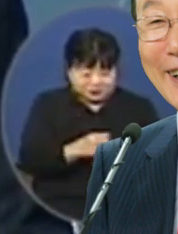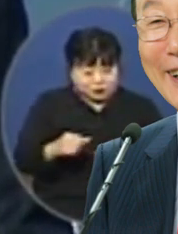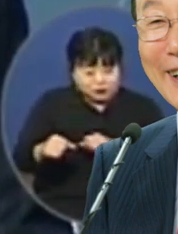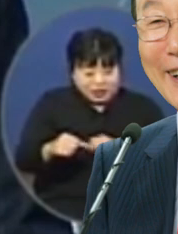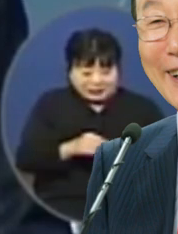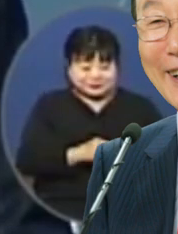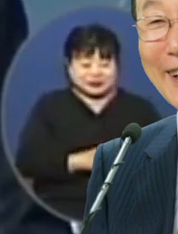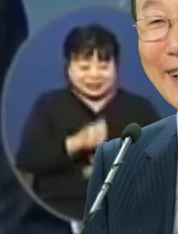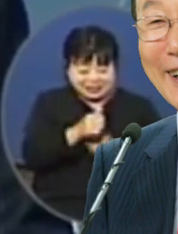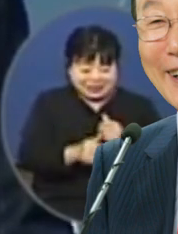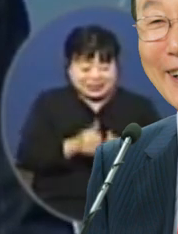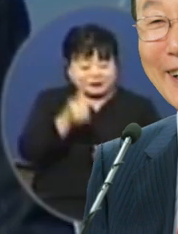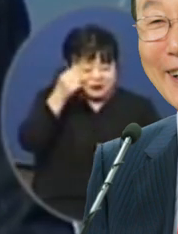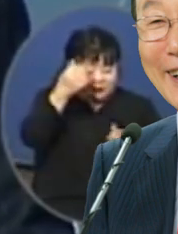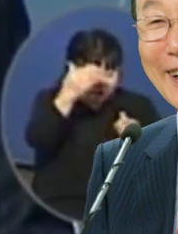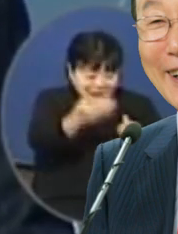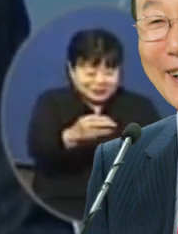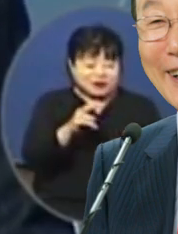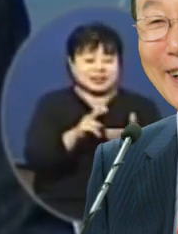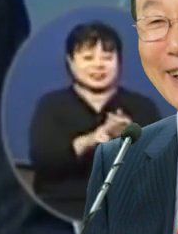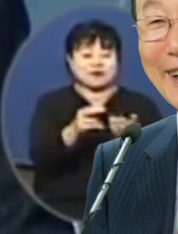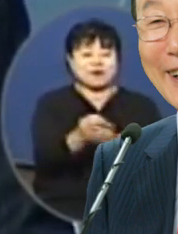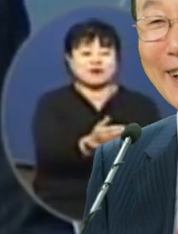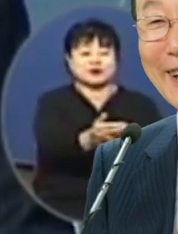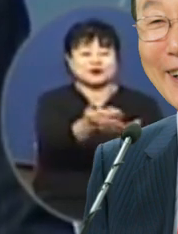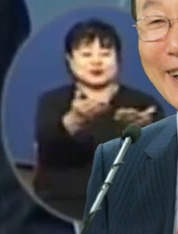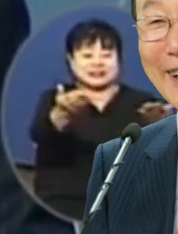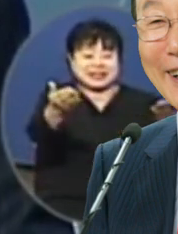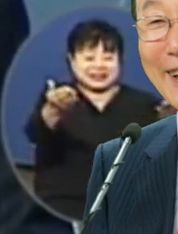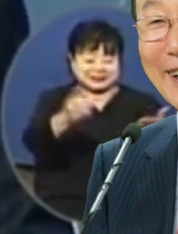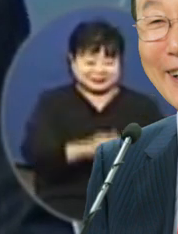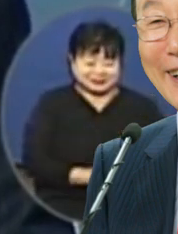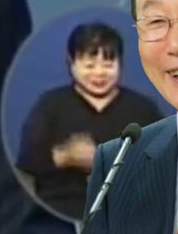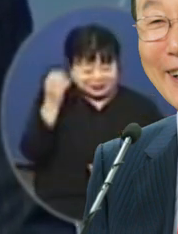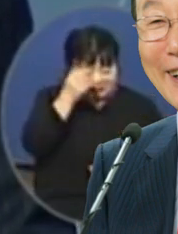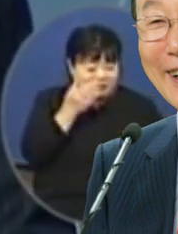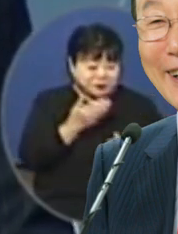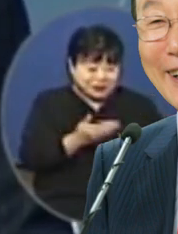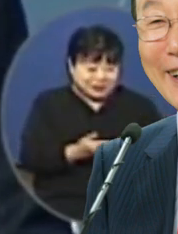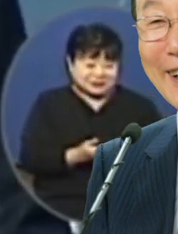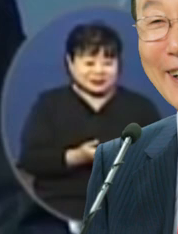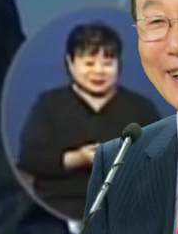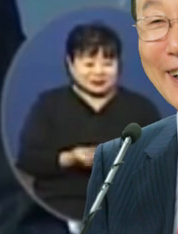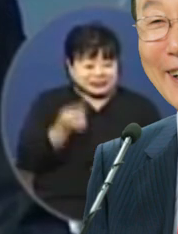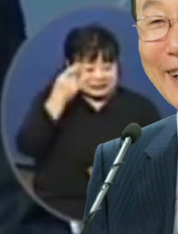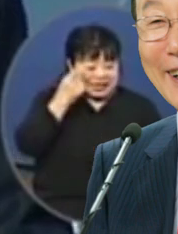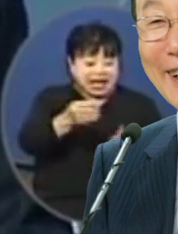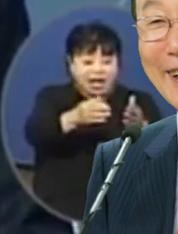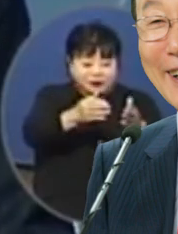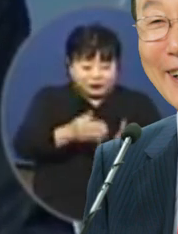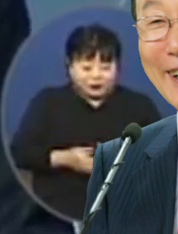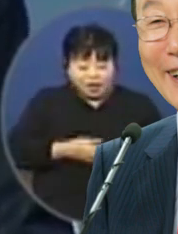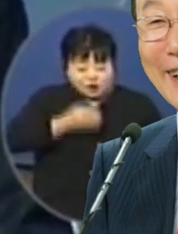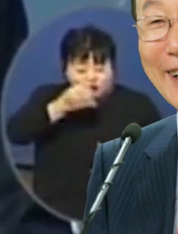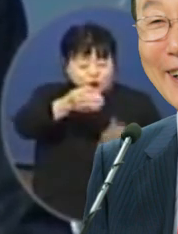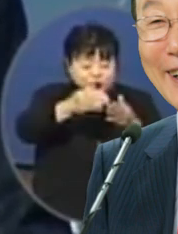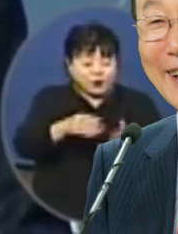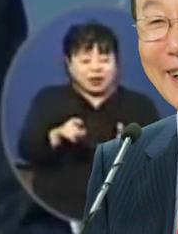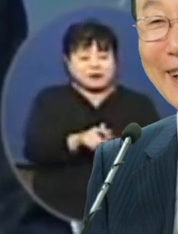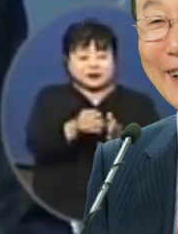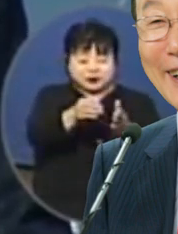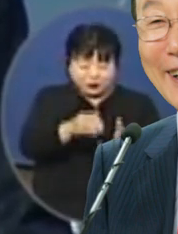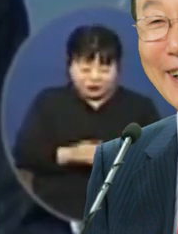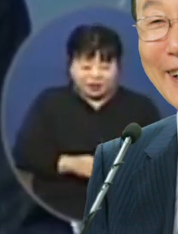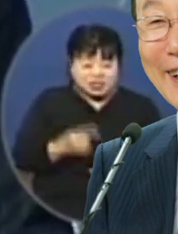운행하시면 하나님의 성령은 기적을 베풀어 주시는 것입니다. 성령은 생각을 통하여 꿈을 통하여 믿음을